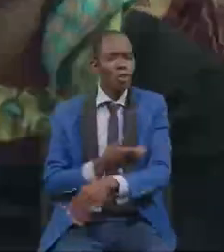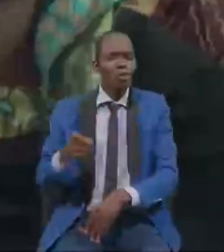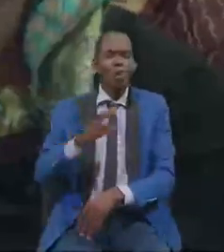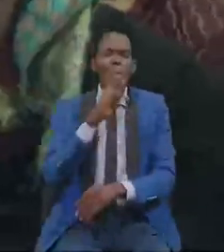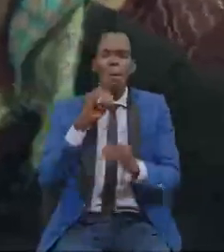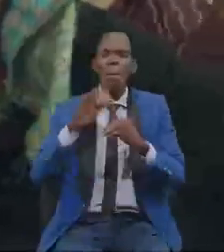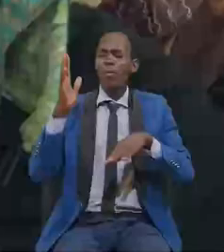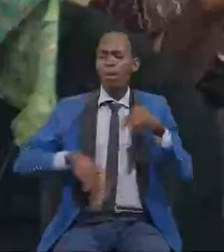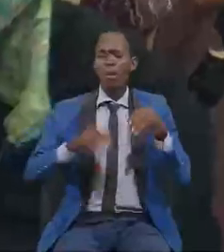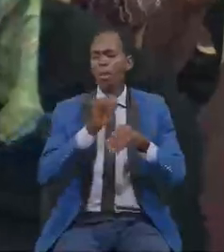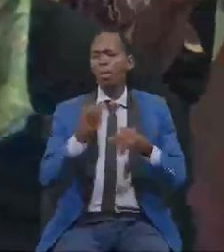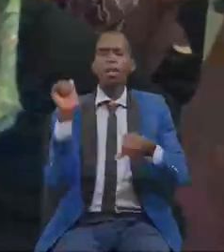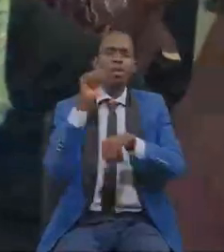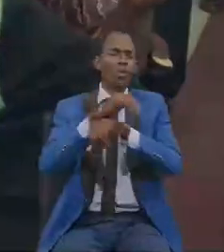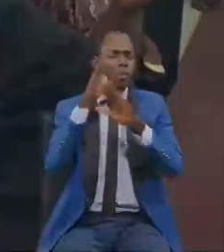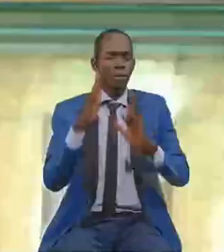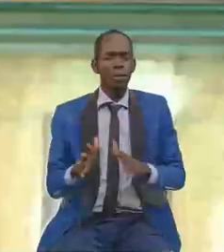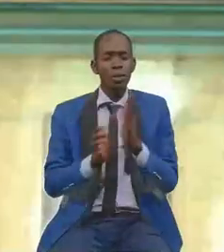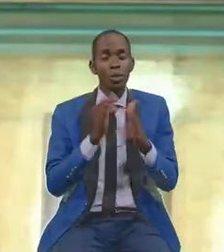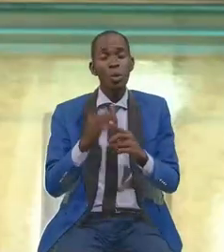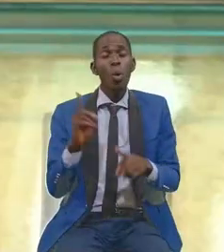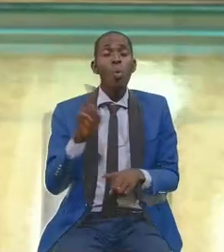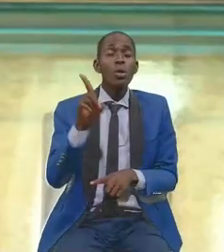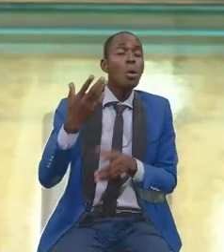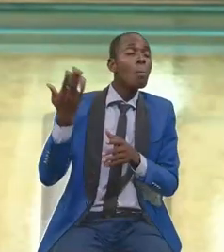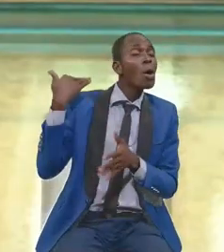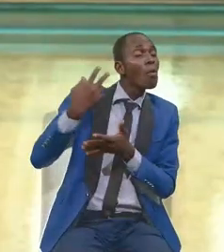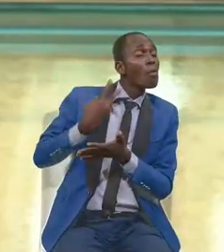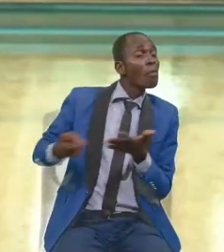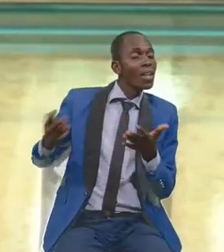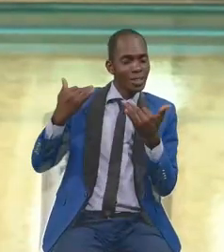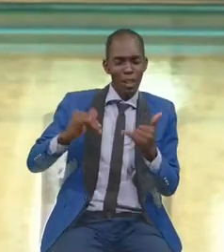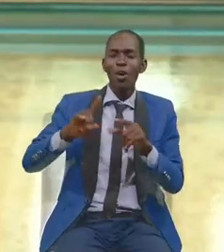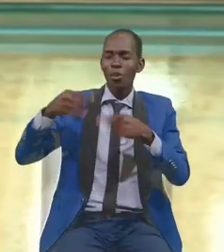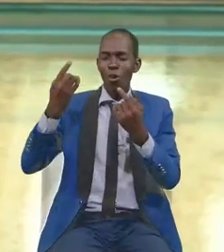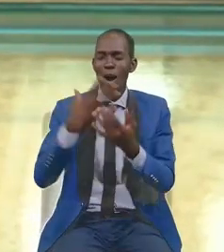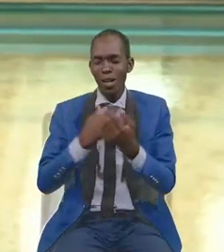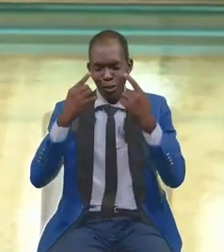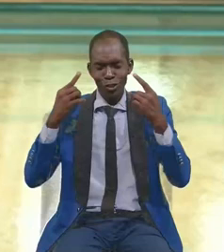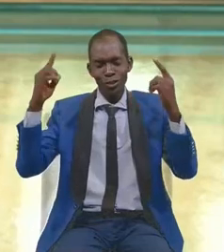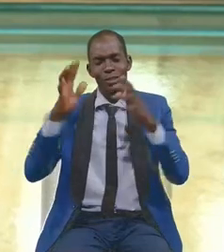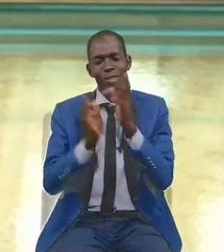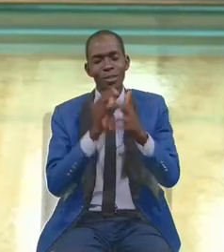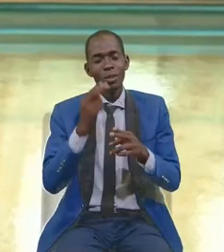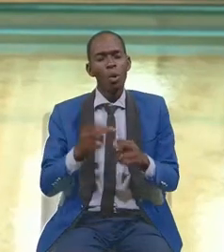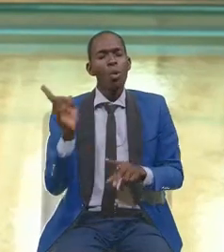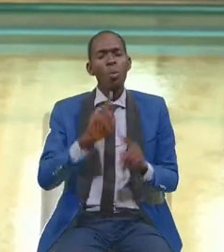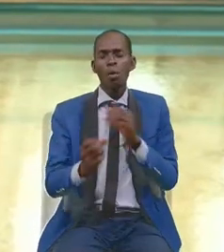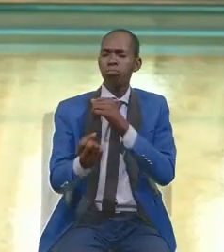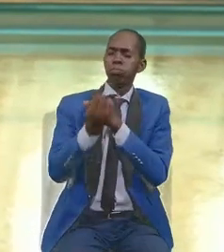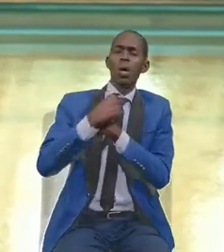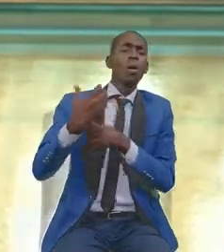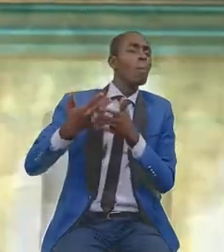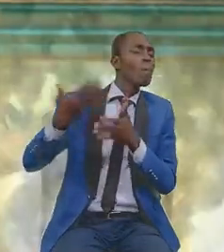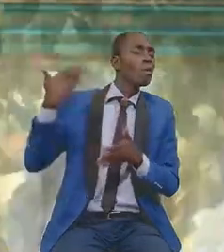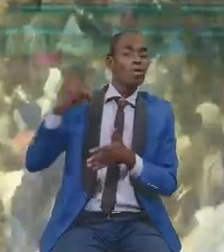Là où vous avez échoué, maintenant, vous irez maintenant réussir là-bas. Là où vous êtes vaincu, alors vous êtes